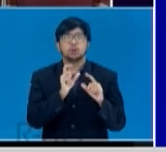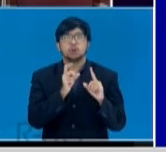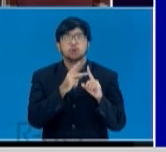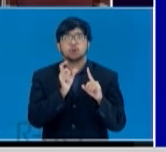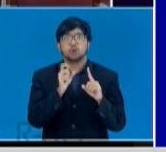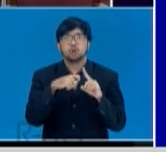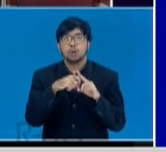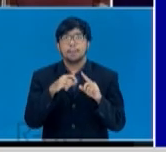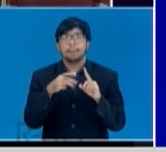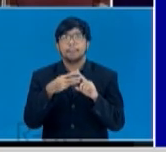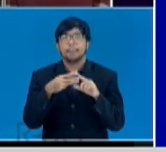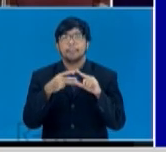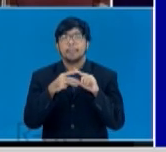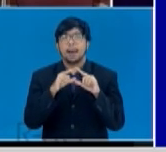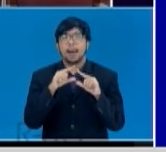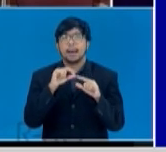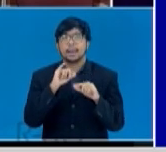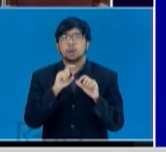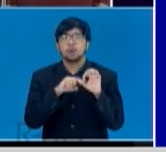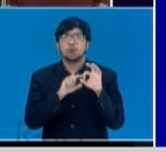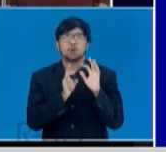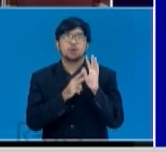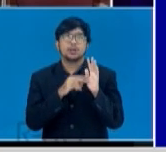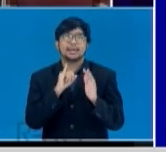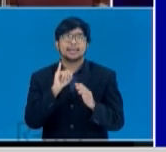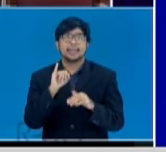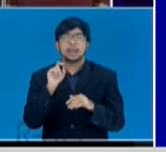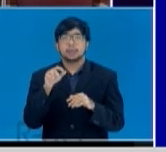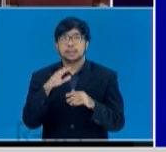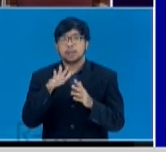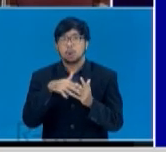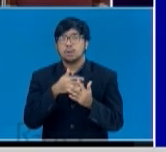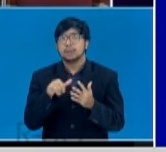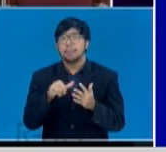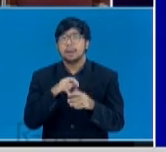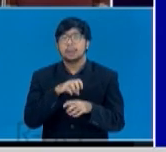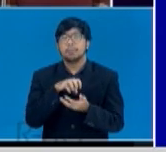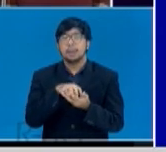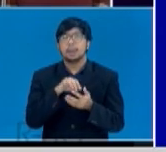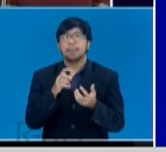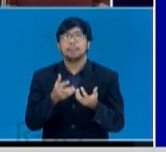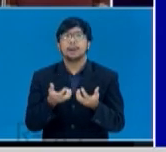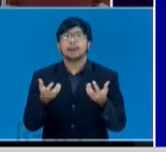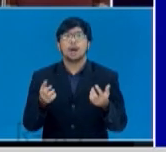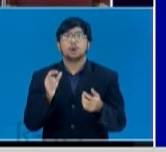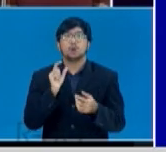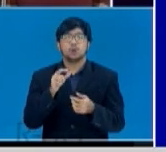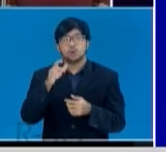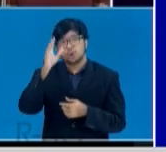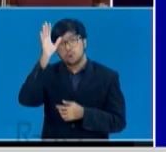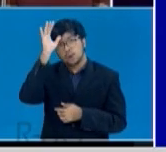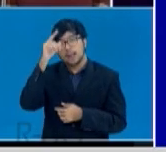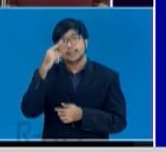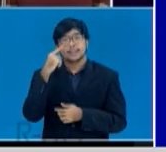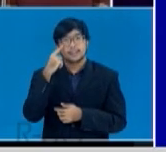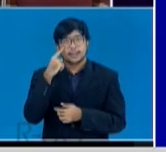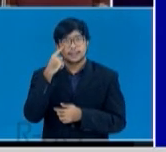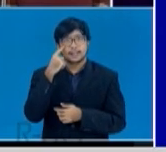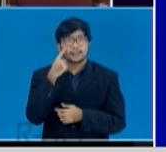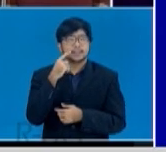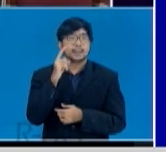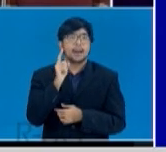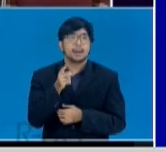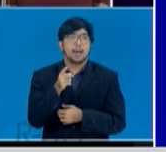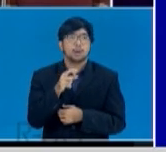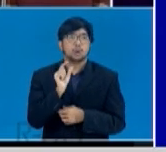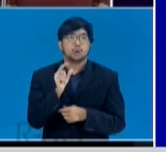dengan agenda mendengarkan keterangan dari saksi ahli puslapor dan juga saksi pihak yang mengganti CCTV, yakni Chong Chiu Fung alias